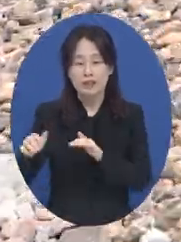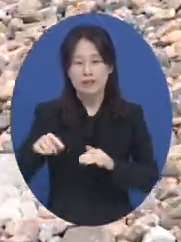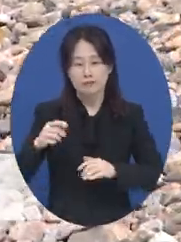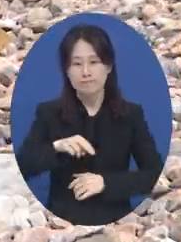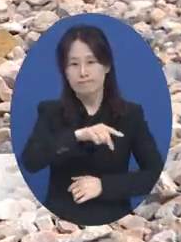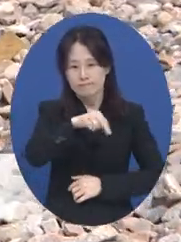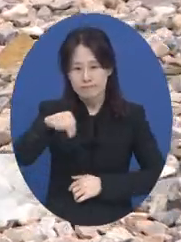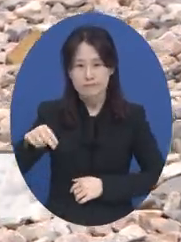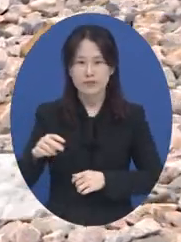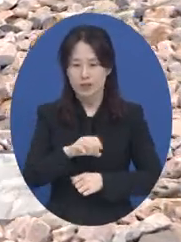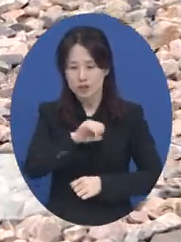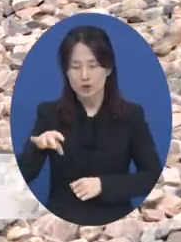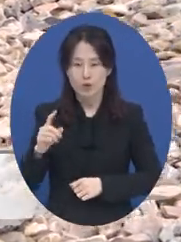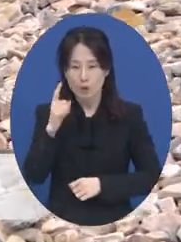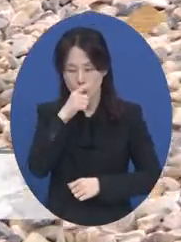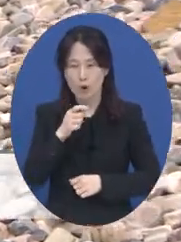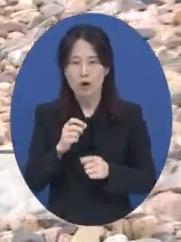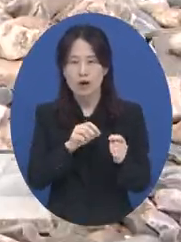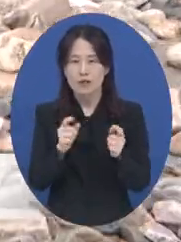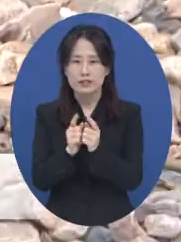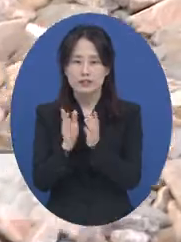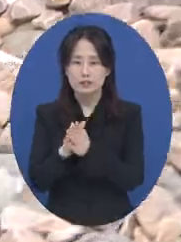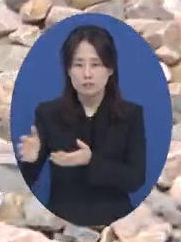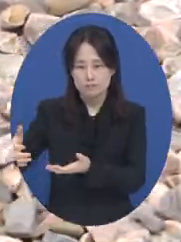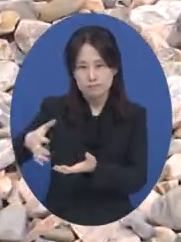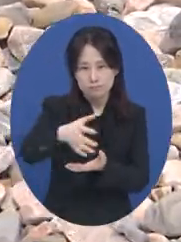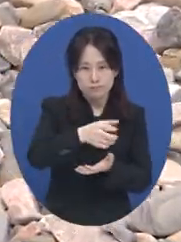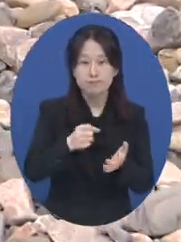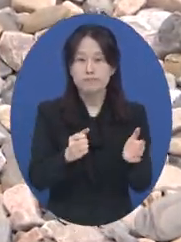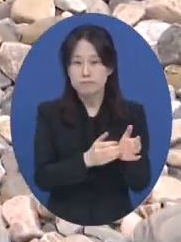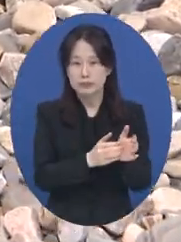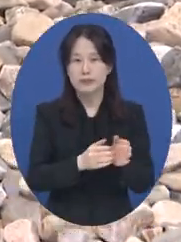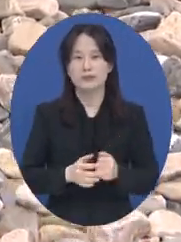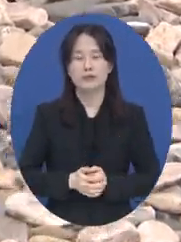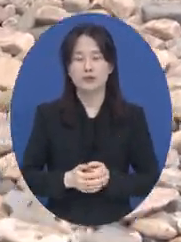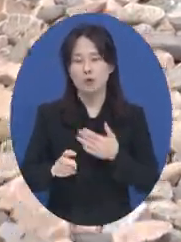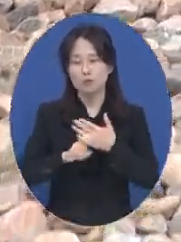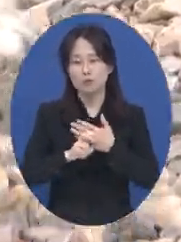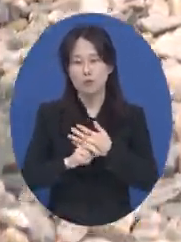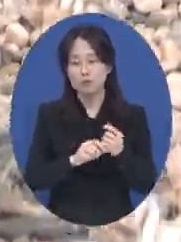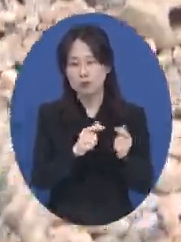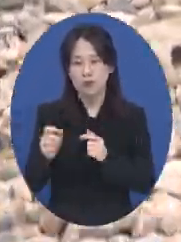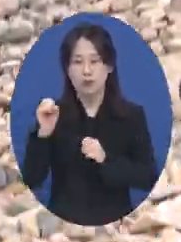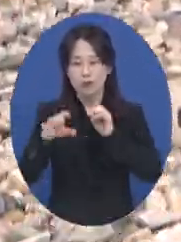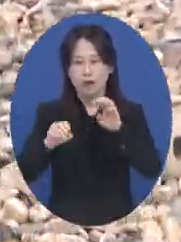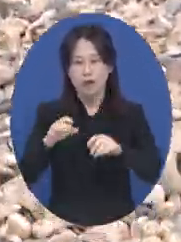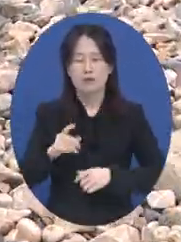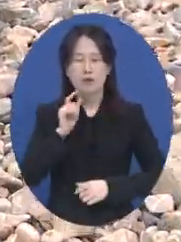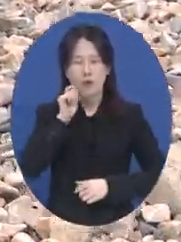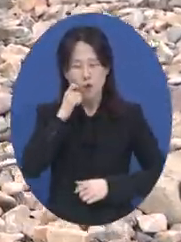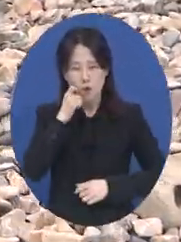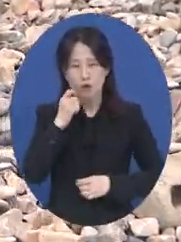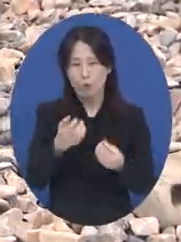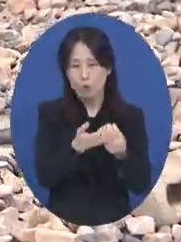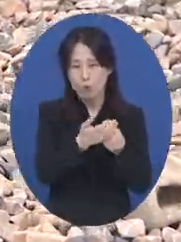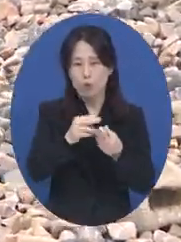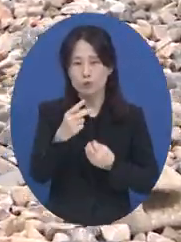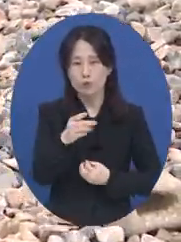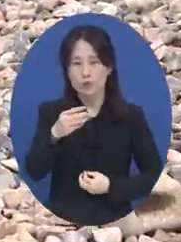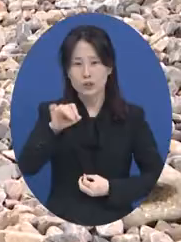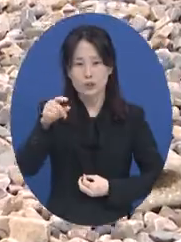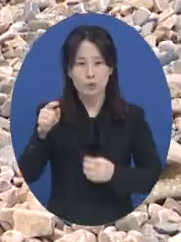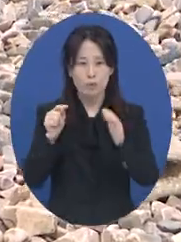돌며 버려진 해양 쓰레기를 직접 수거하는 등 정화 활동을 펼쳤고 불법 해양 쓰레기 투기로 몸살을 앓고 있는